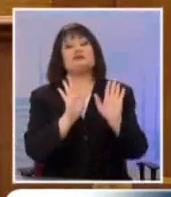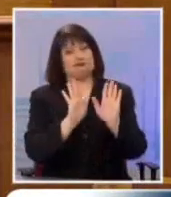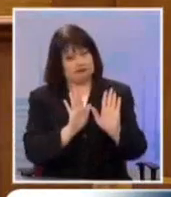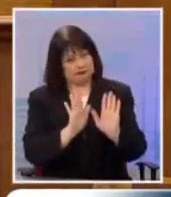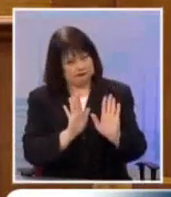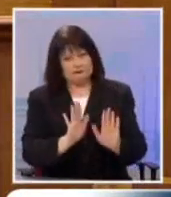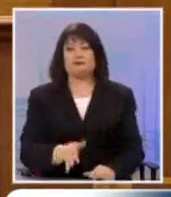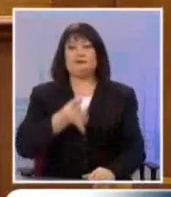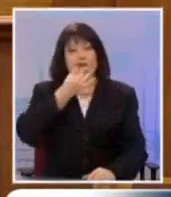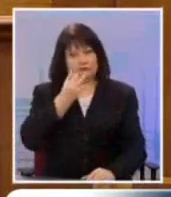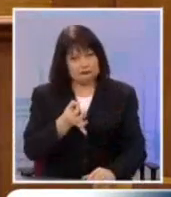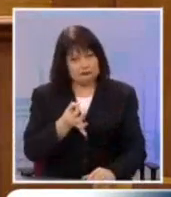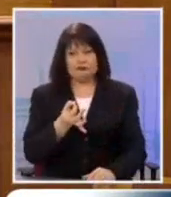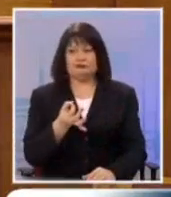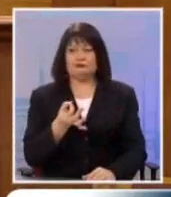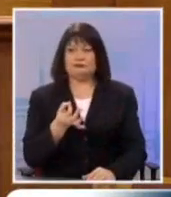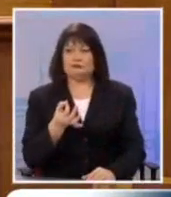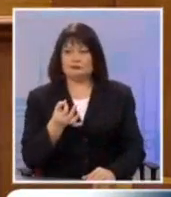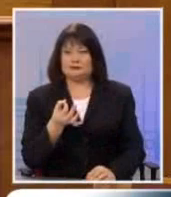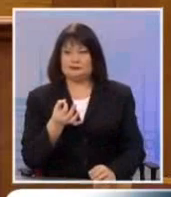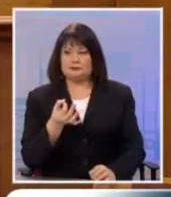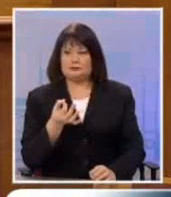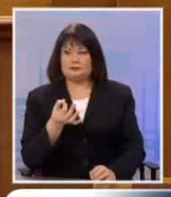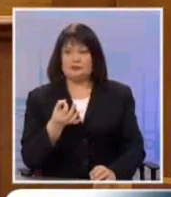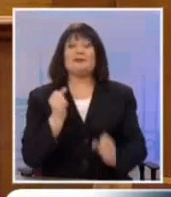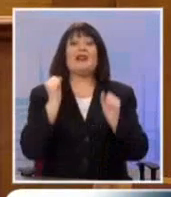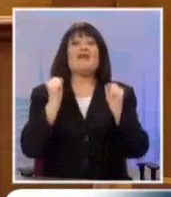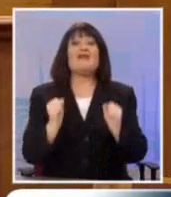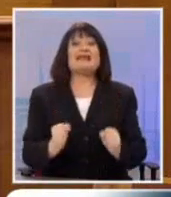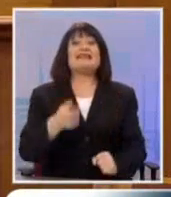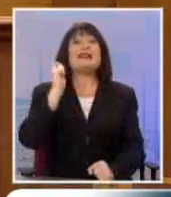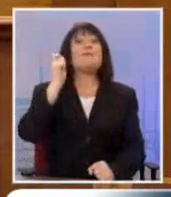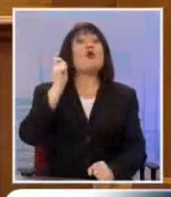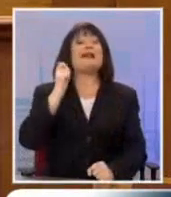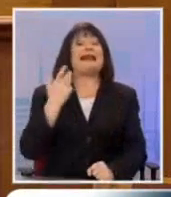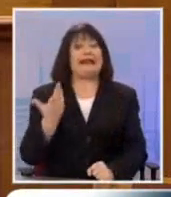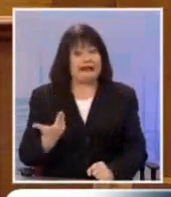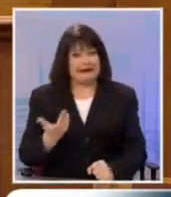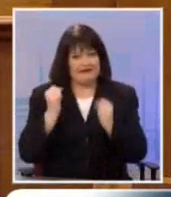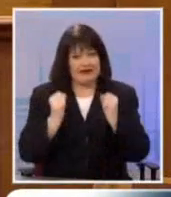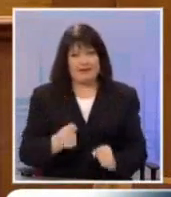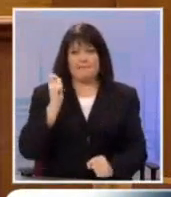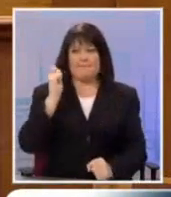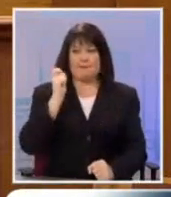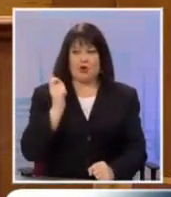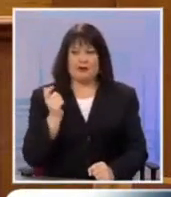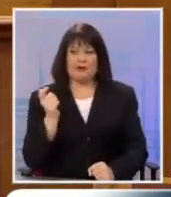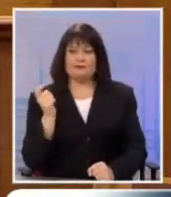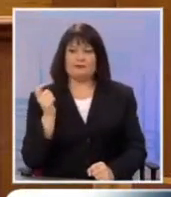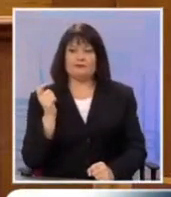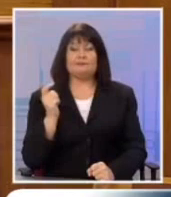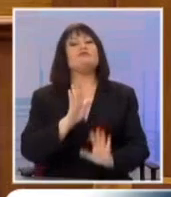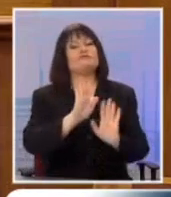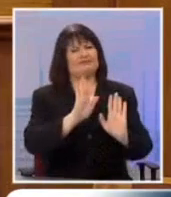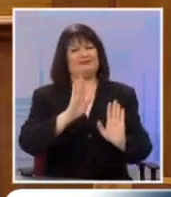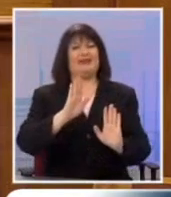Και λέω κάτι για τη βασική πολιτική, για τη βασική πολιτική. Ναι, ναι, ναι. Κύριε